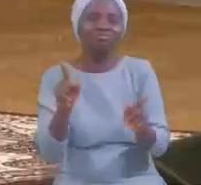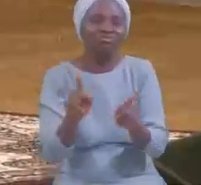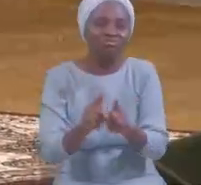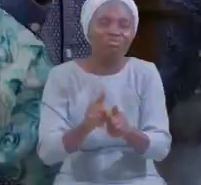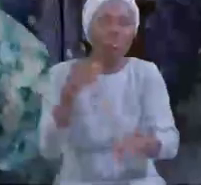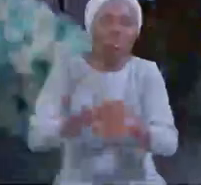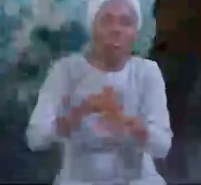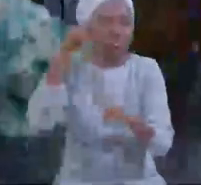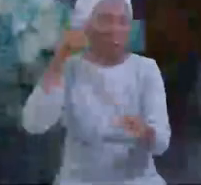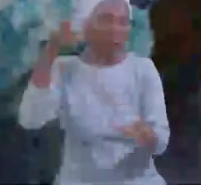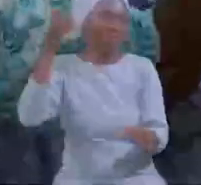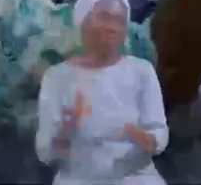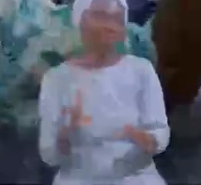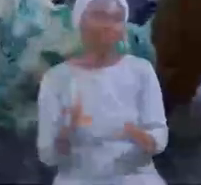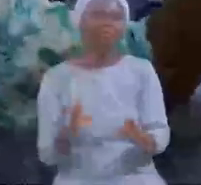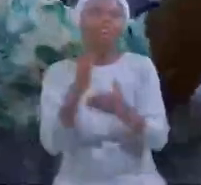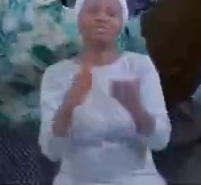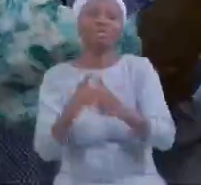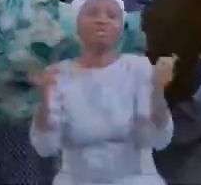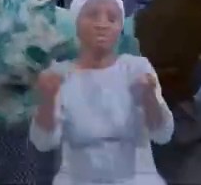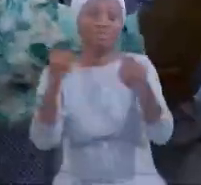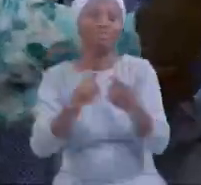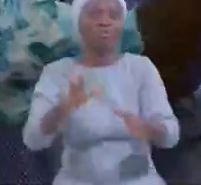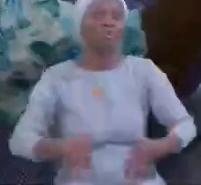grand qui vous arrivera, le miracle dans votre vie.